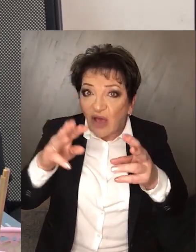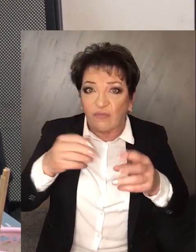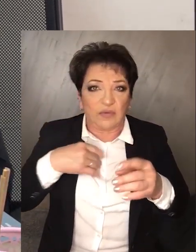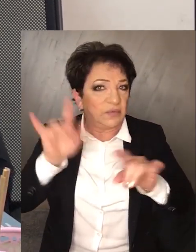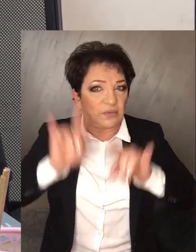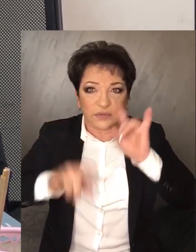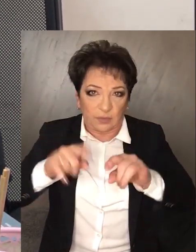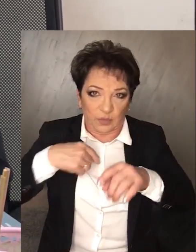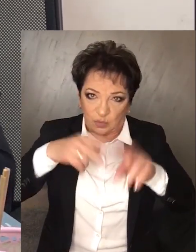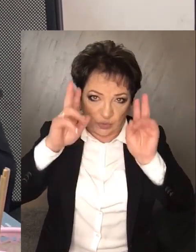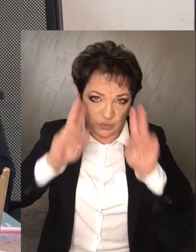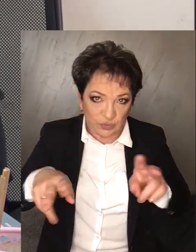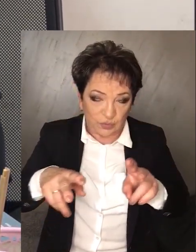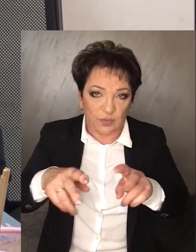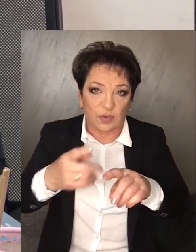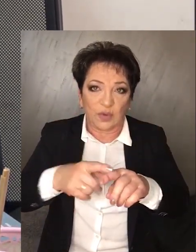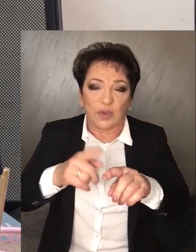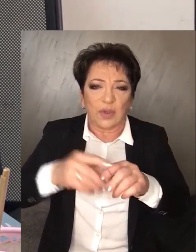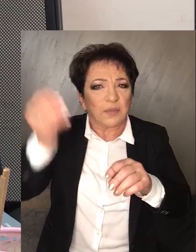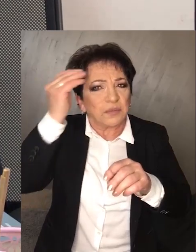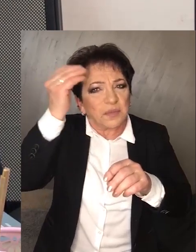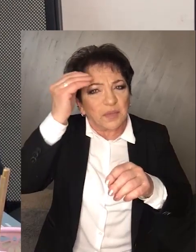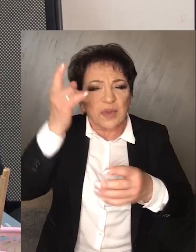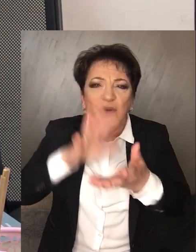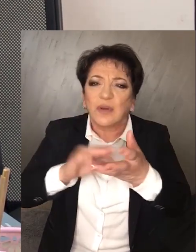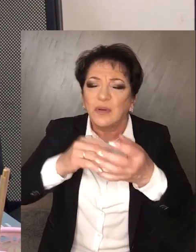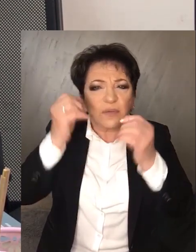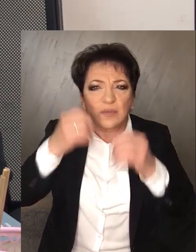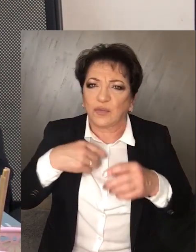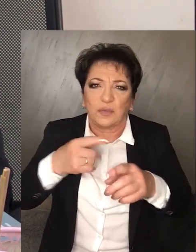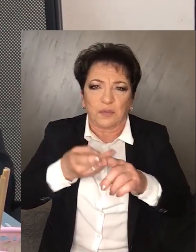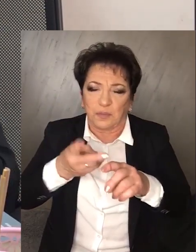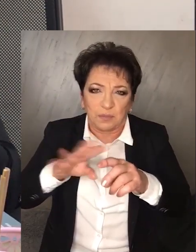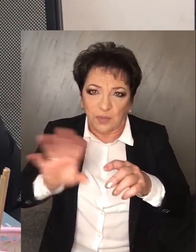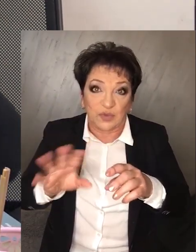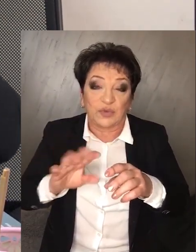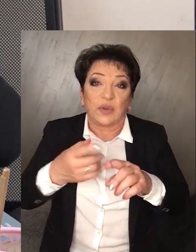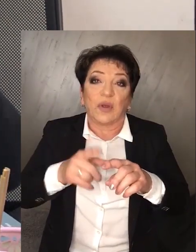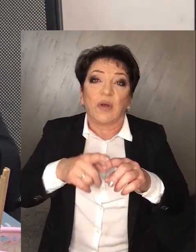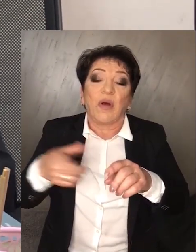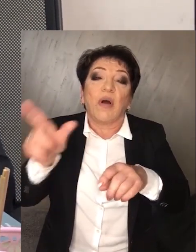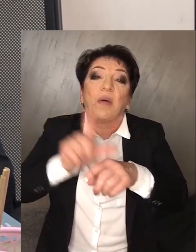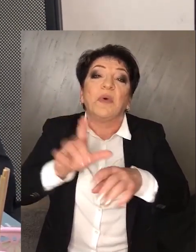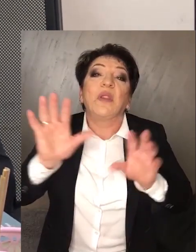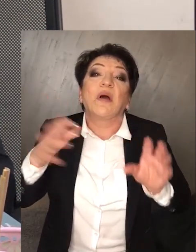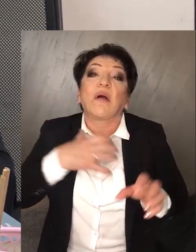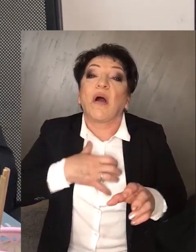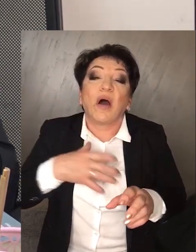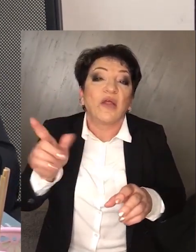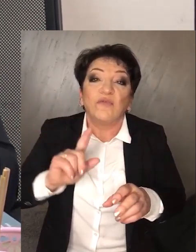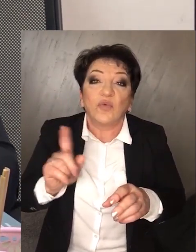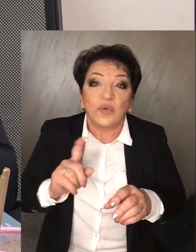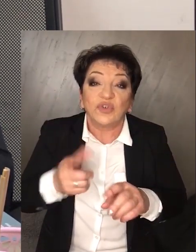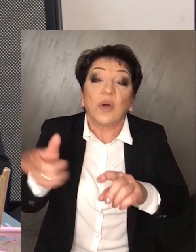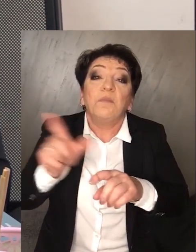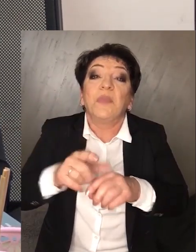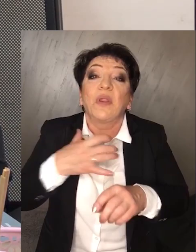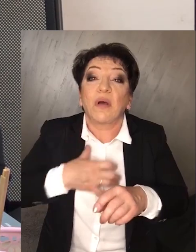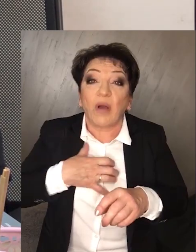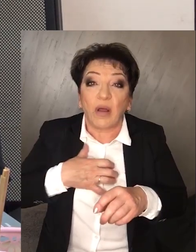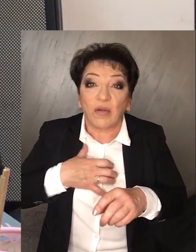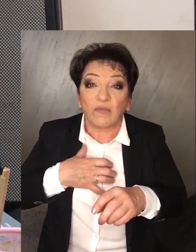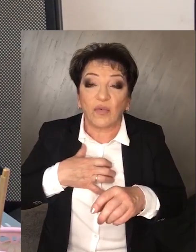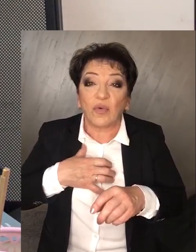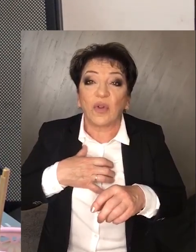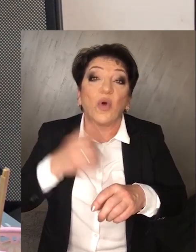կա։ Անկեղծությունը այնպեսին, ինչպեսին որ կա։ Մենք նաուշնիկներ չենք հագնում։